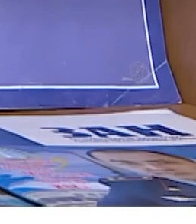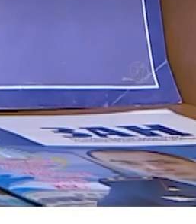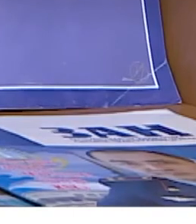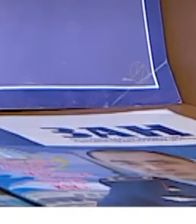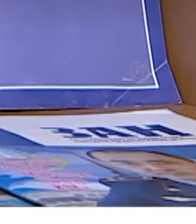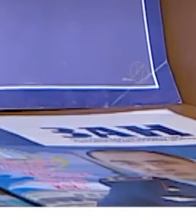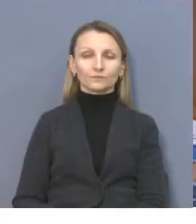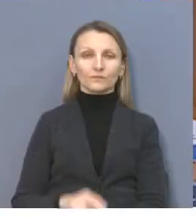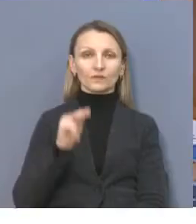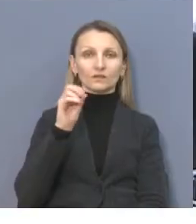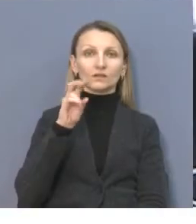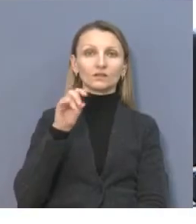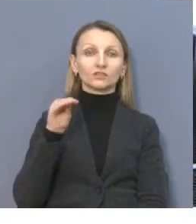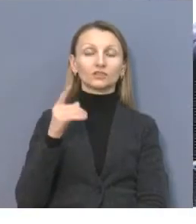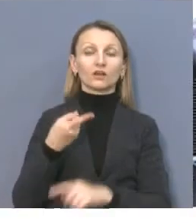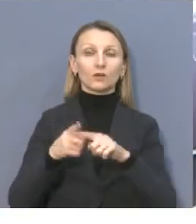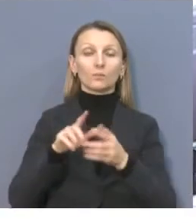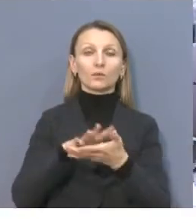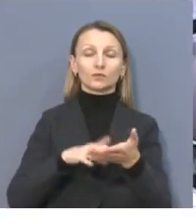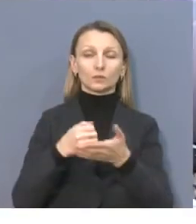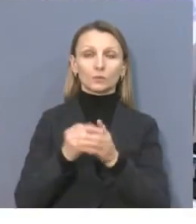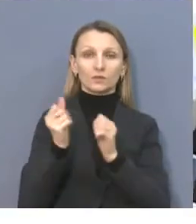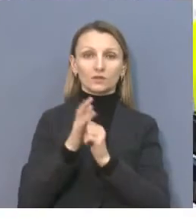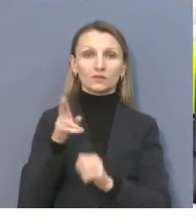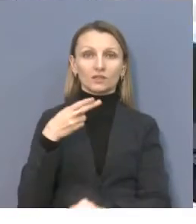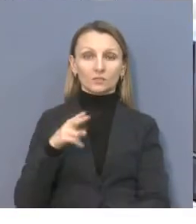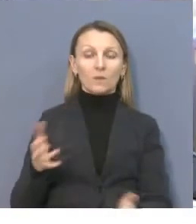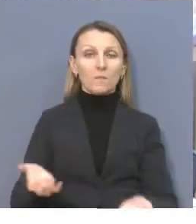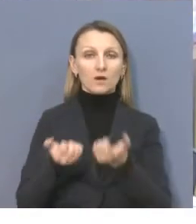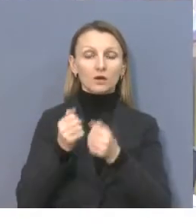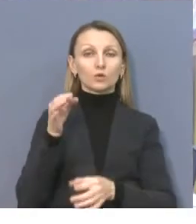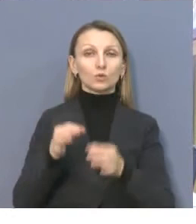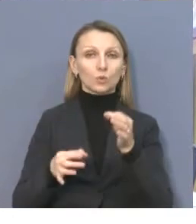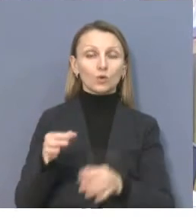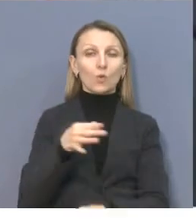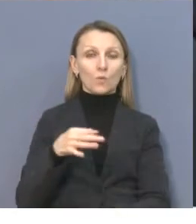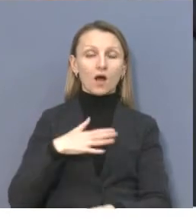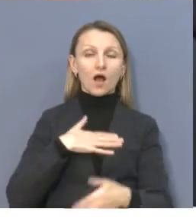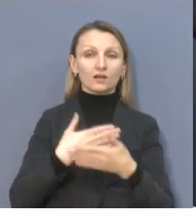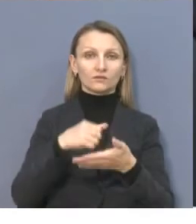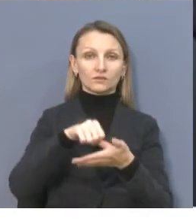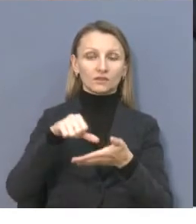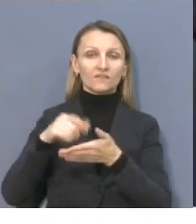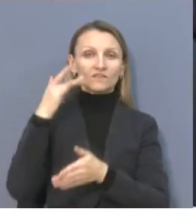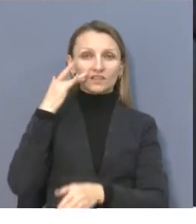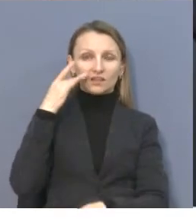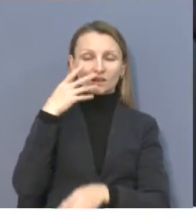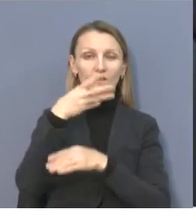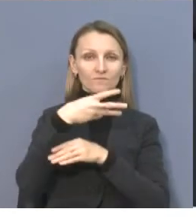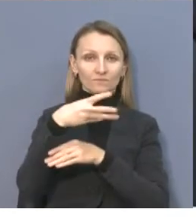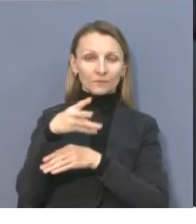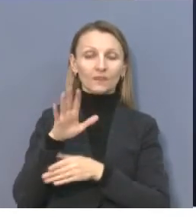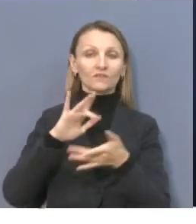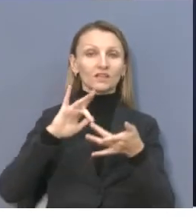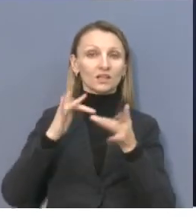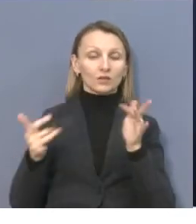человек который продлится до 15 декабря поддержали суди области они активно участвуют размещая в виде ролики в интернете на сегодня